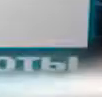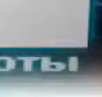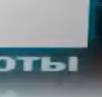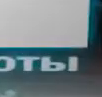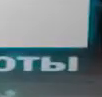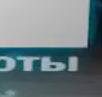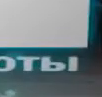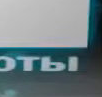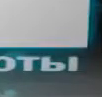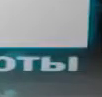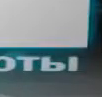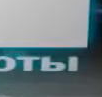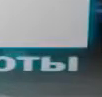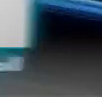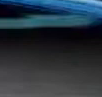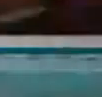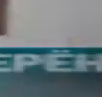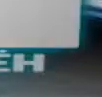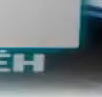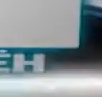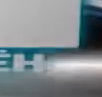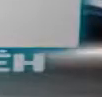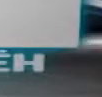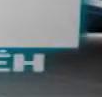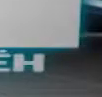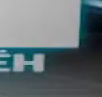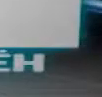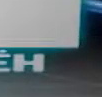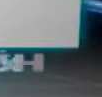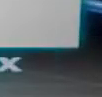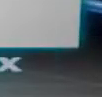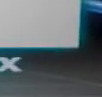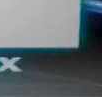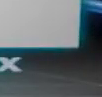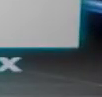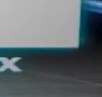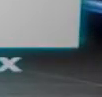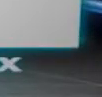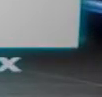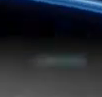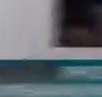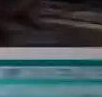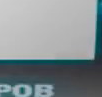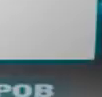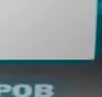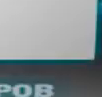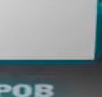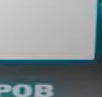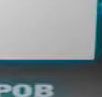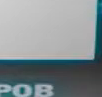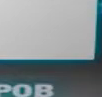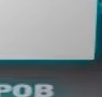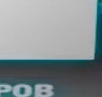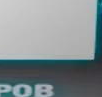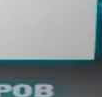Фрезерные и токарно-карусельные работы, плоское шлифование. Изготовление шестерен, наплавку цилиндрических поверхностей. На участке